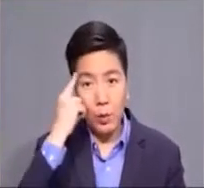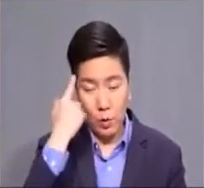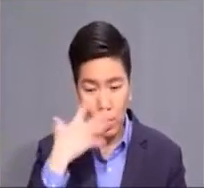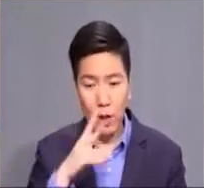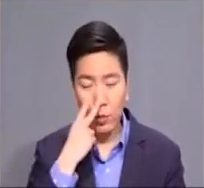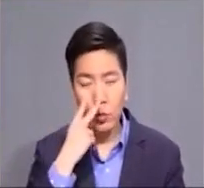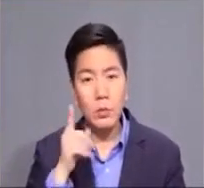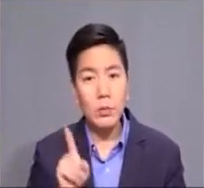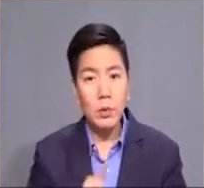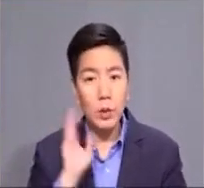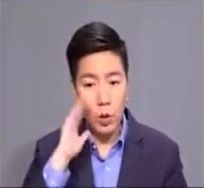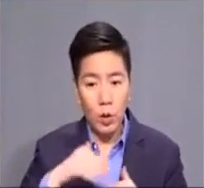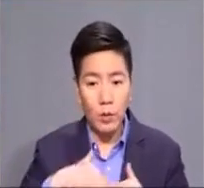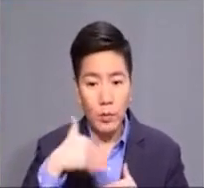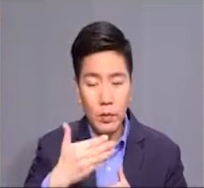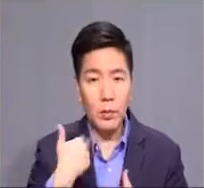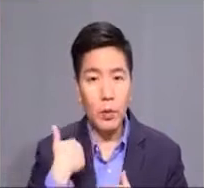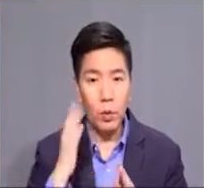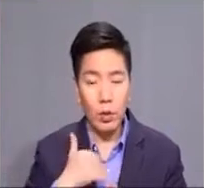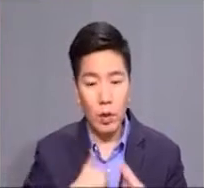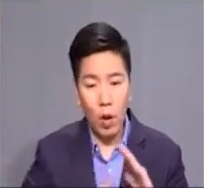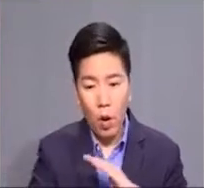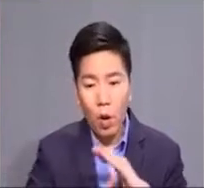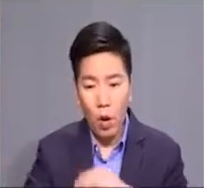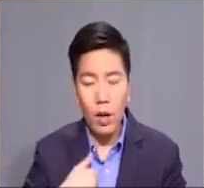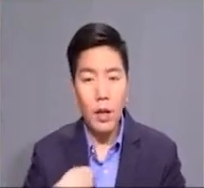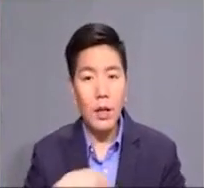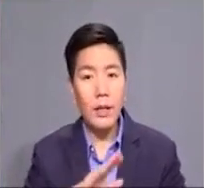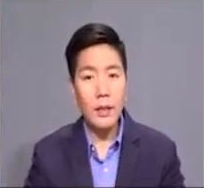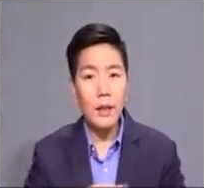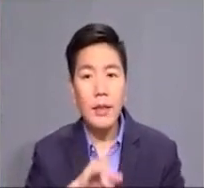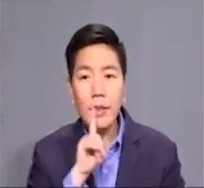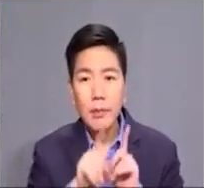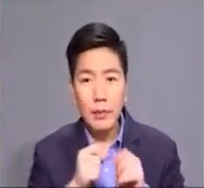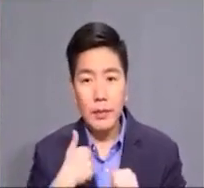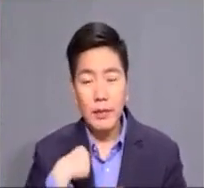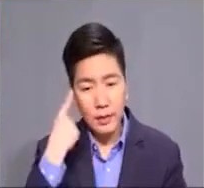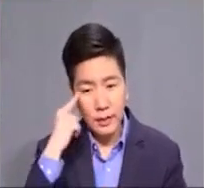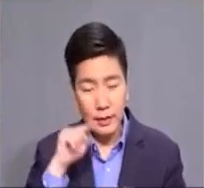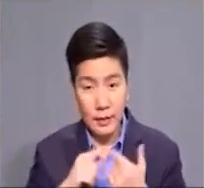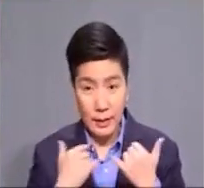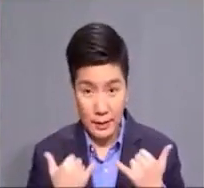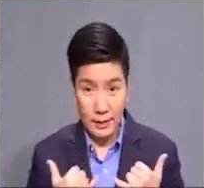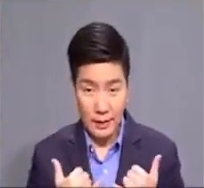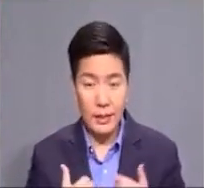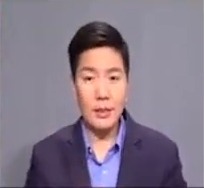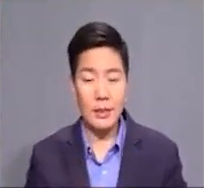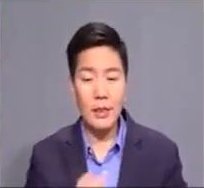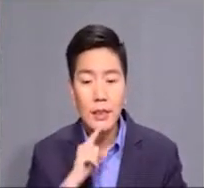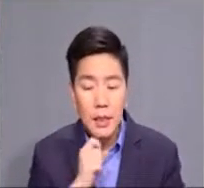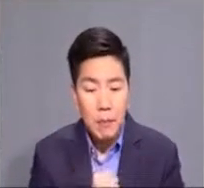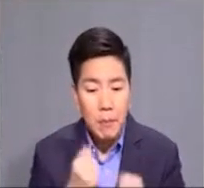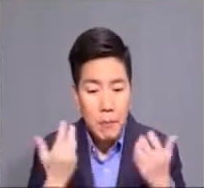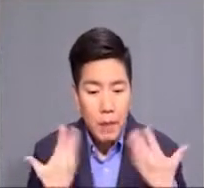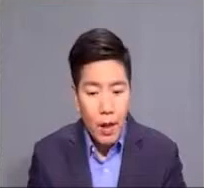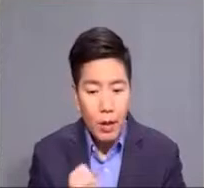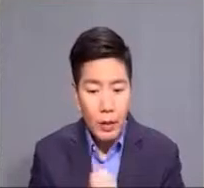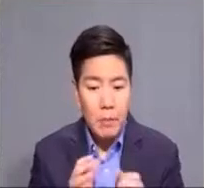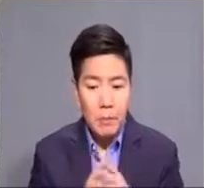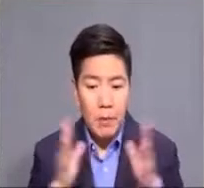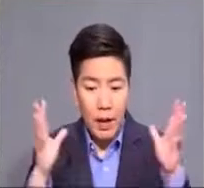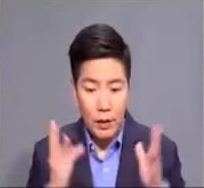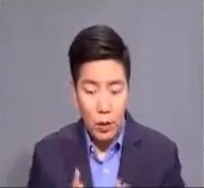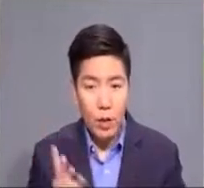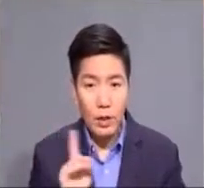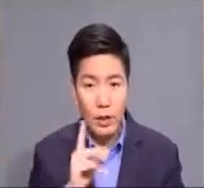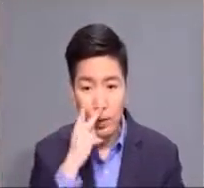จะมีเรียกเจ้าหน้าที่จะออกไปทวนสอบถามเขาข้อมูลที่ได้สอบทานวันนี ้ ทำไปแค่ไหนยังไงแล้วดีขึ้นไหม